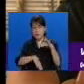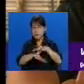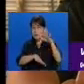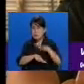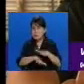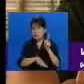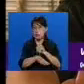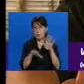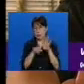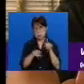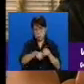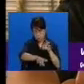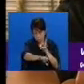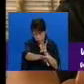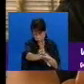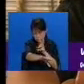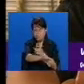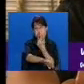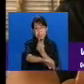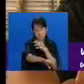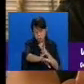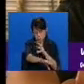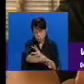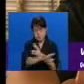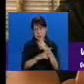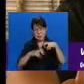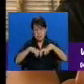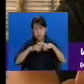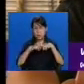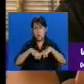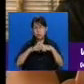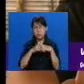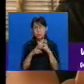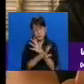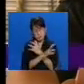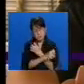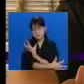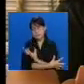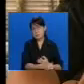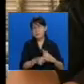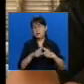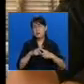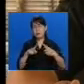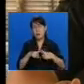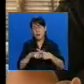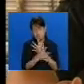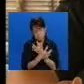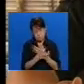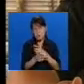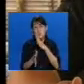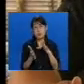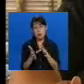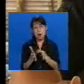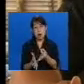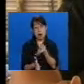ของผื่นแดงมีอาการปวดกล้ามเนื้อปวดข้ออักเสบอะไรต่างๆเมื่อเราให้ยาเข้าไป